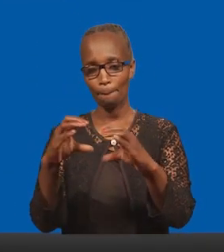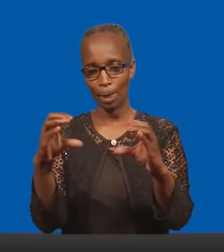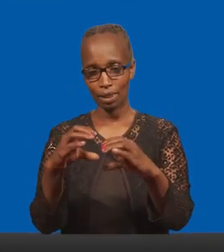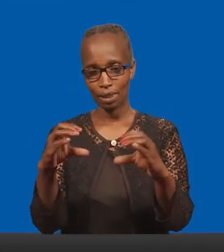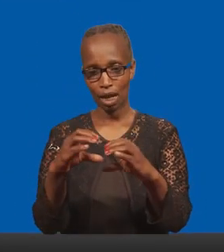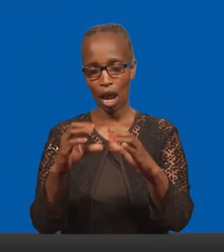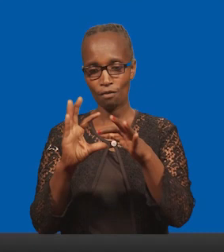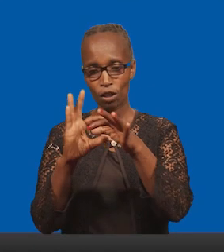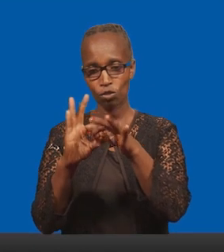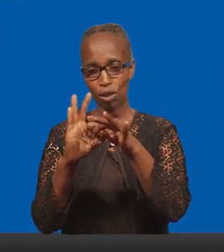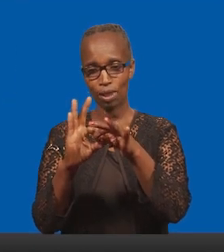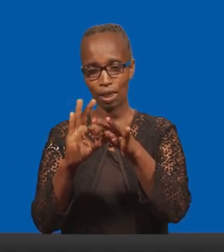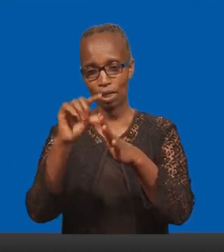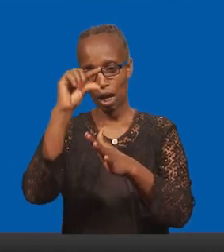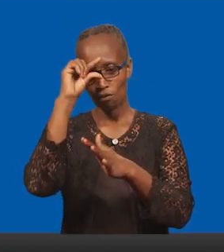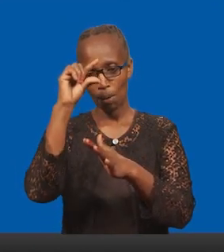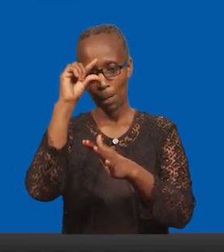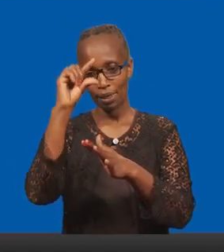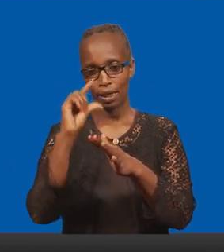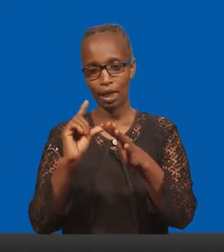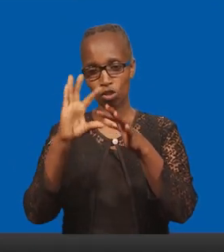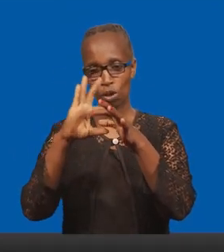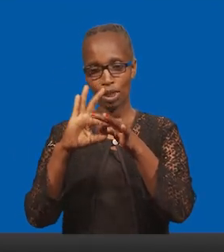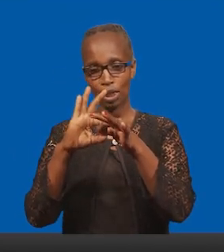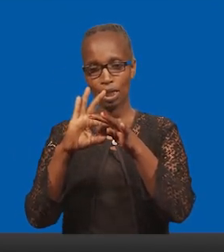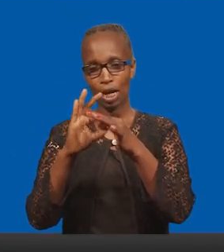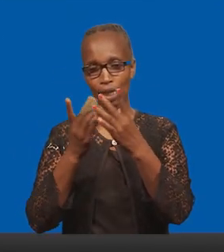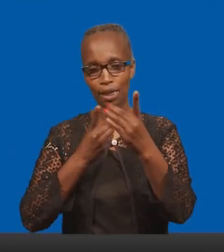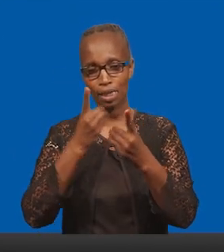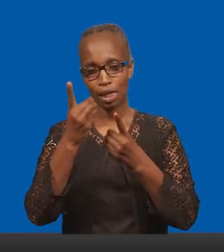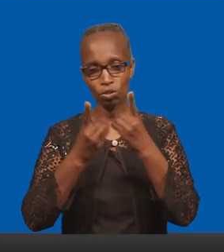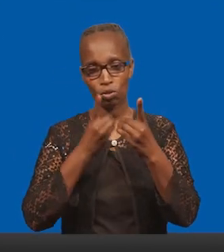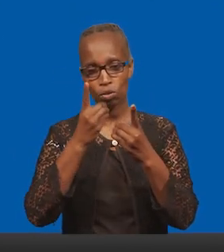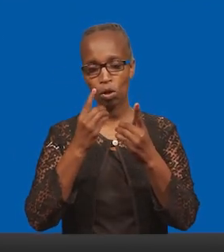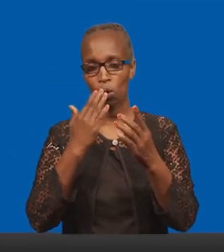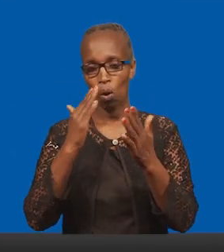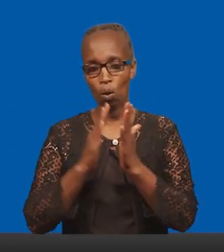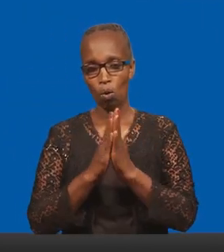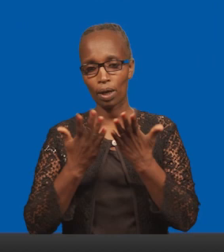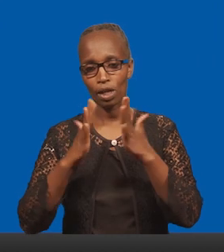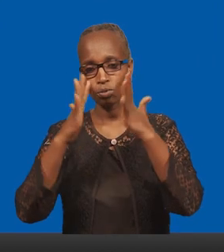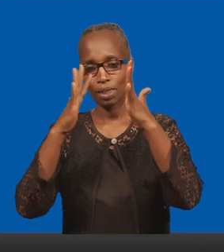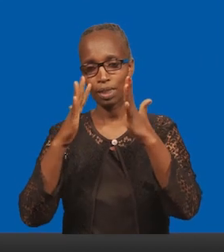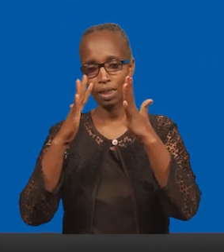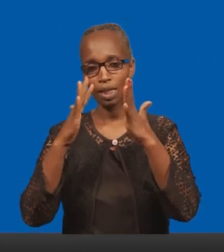hatua ya serikali kushiriki katika mazungumzo na upinzani, huku akimpongeza Rais William Ruto kwa hatua